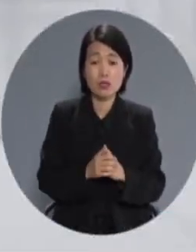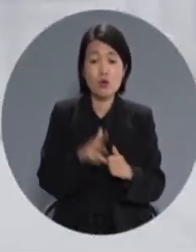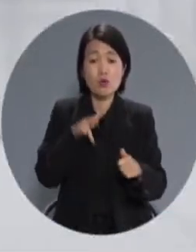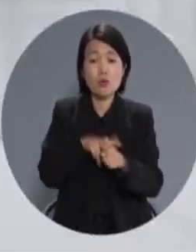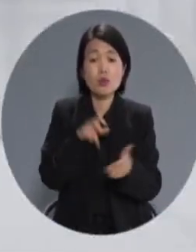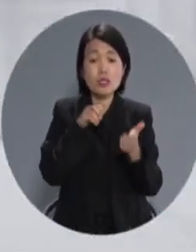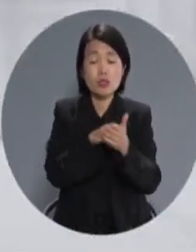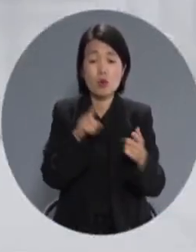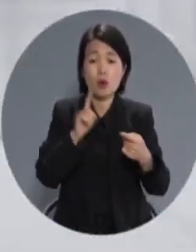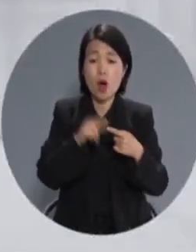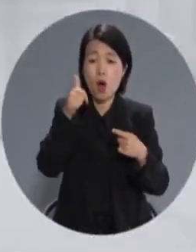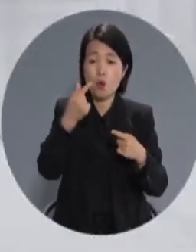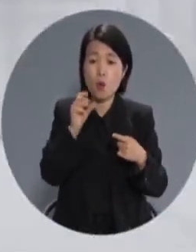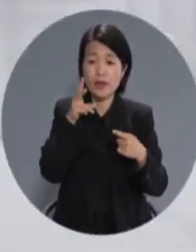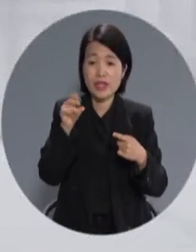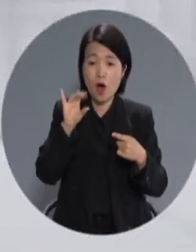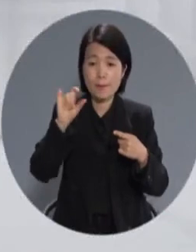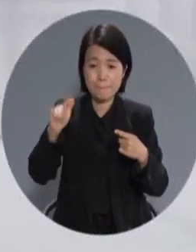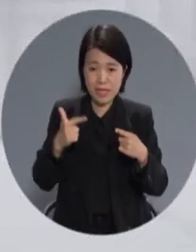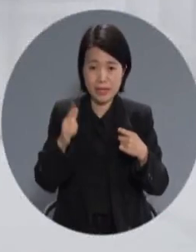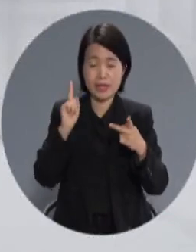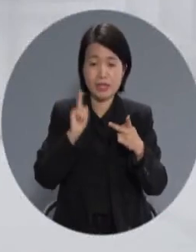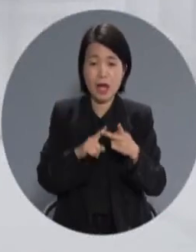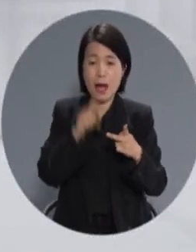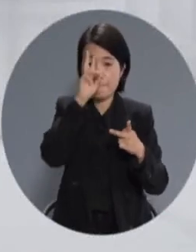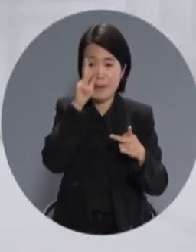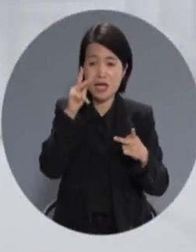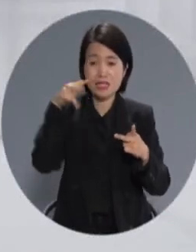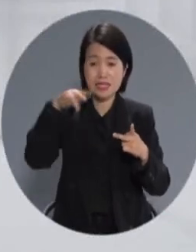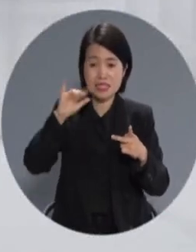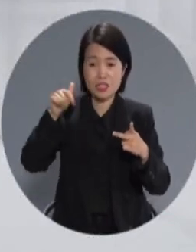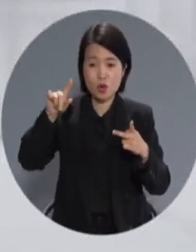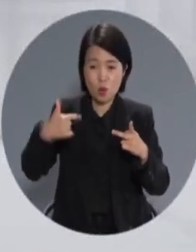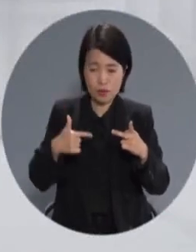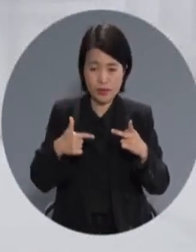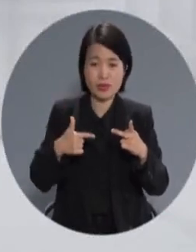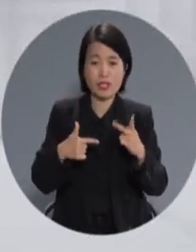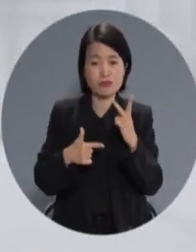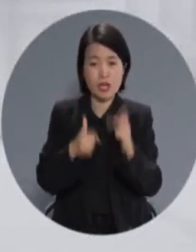등록한 공영민 전 제주발전연구원장과